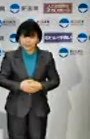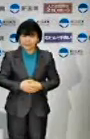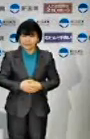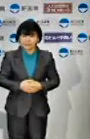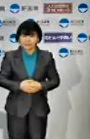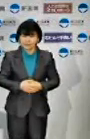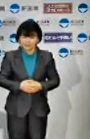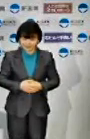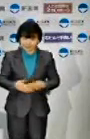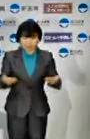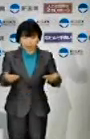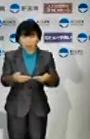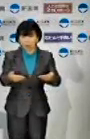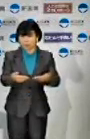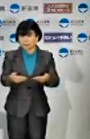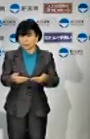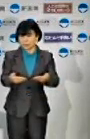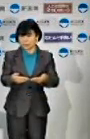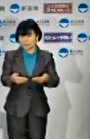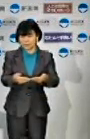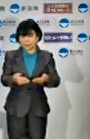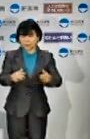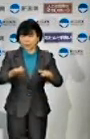業務への影響とかですね、その辺